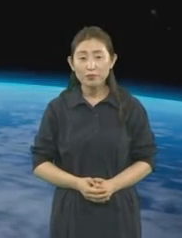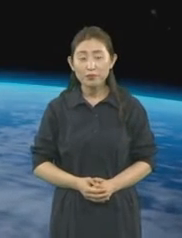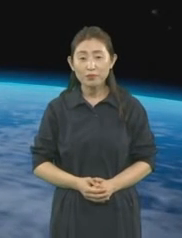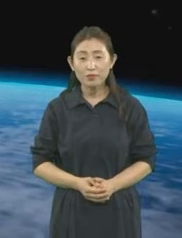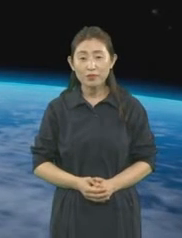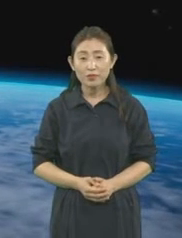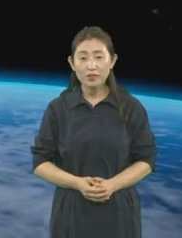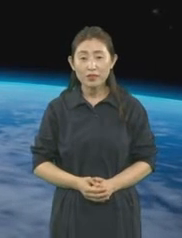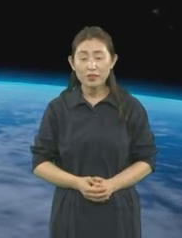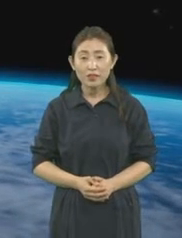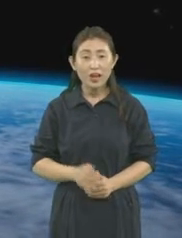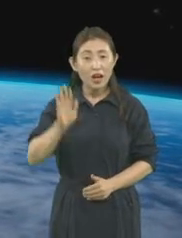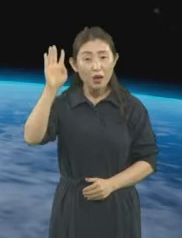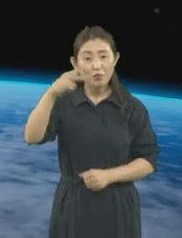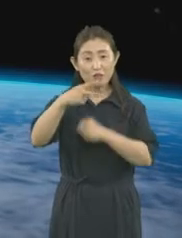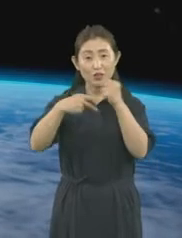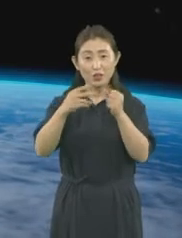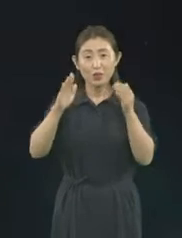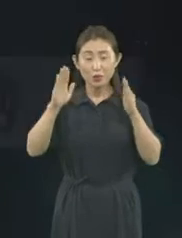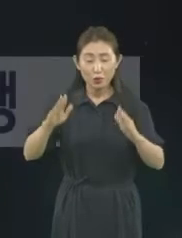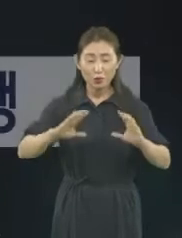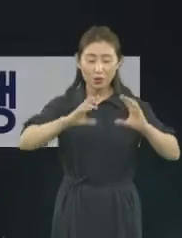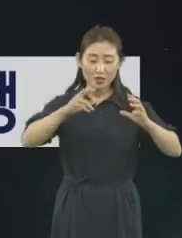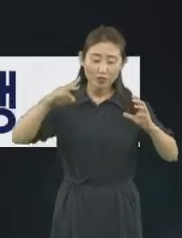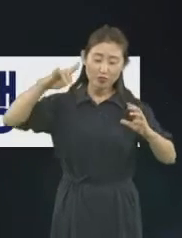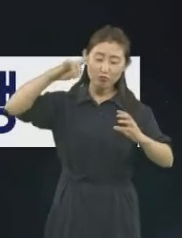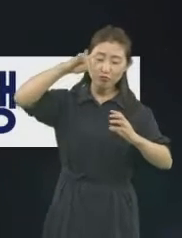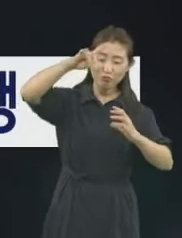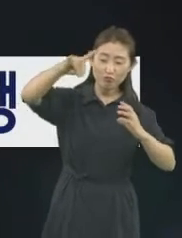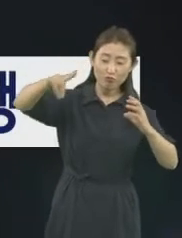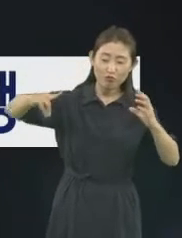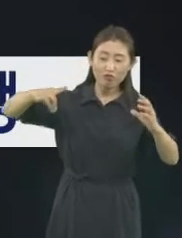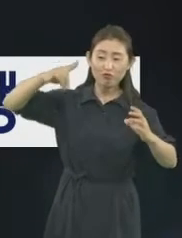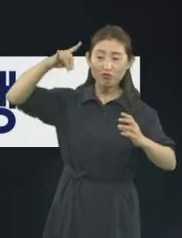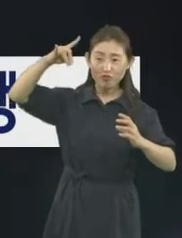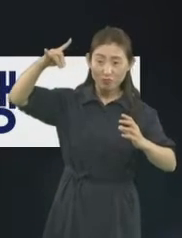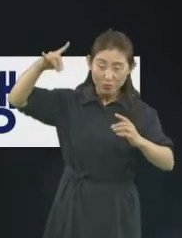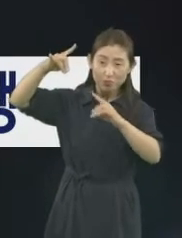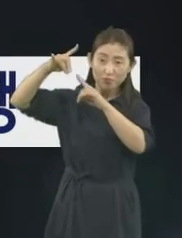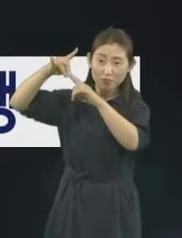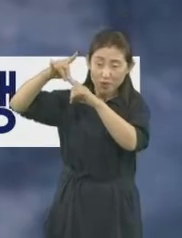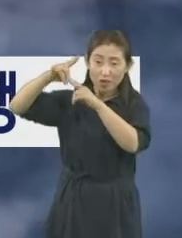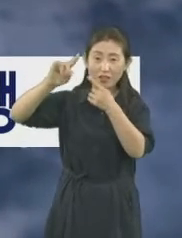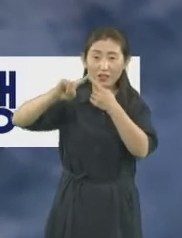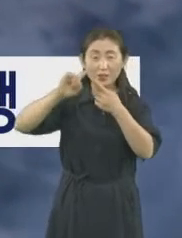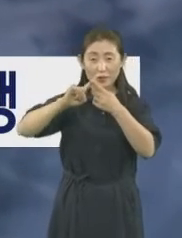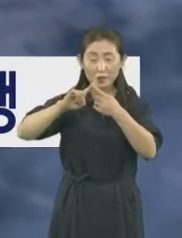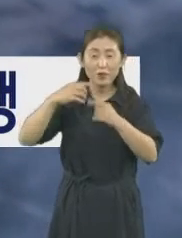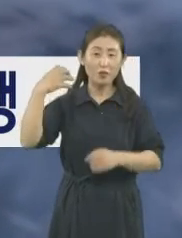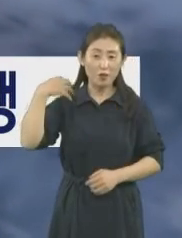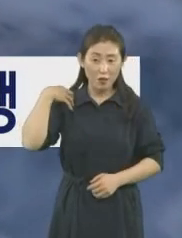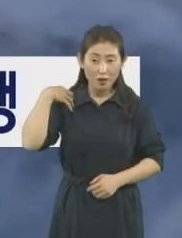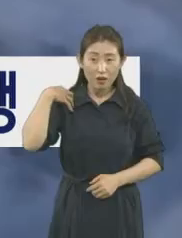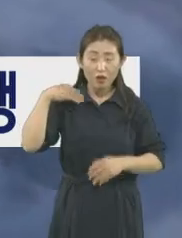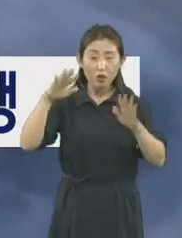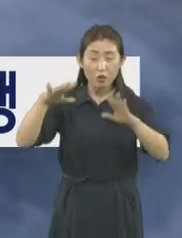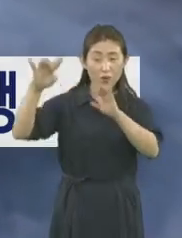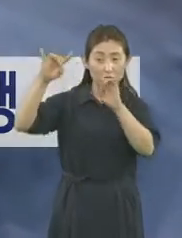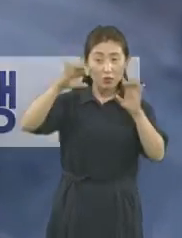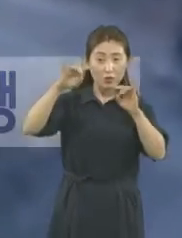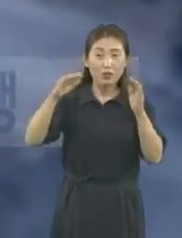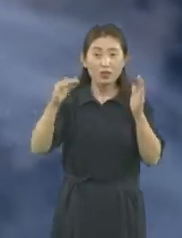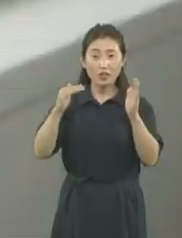성능 검증 위성은 앞으로 2년간 지구 주변을 돌면서 발사체의 성능을 검증하는데 이번